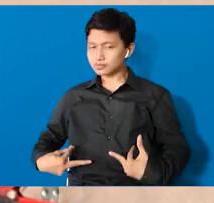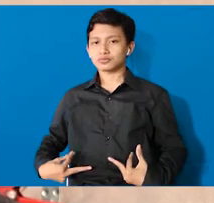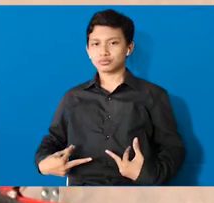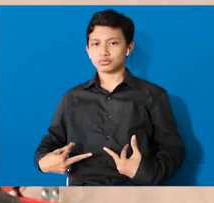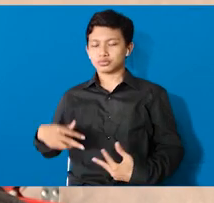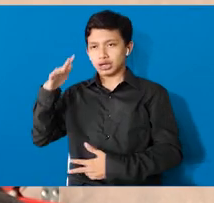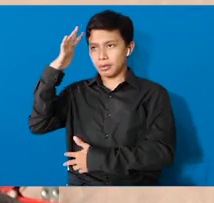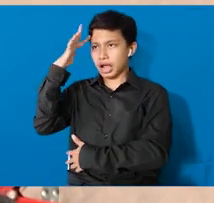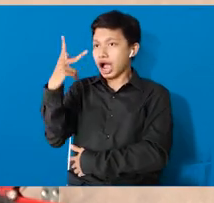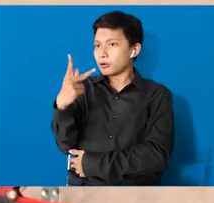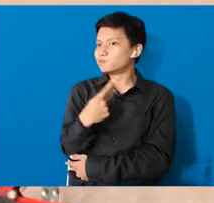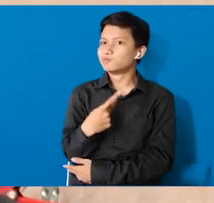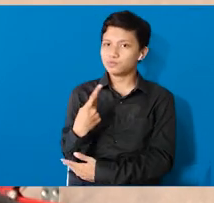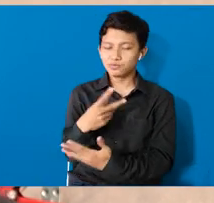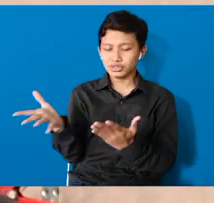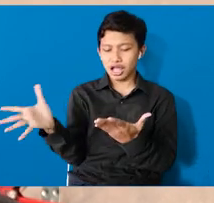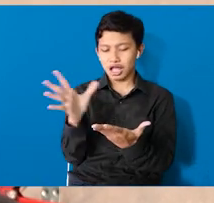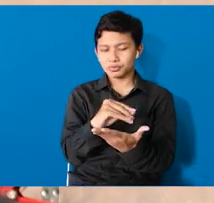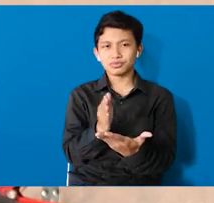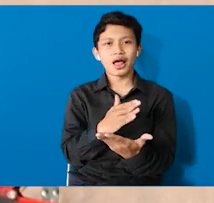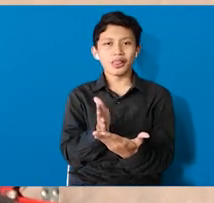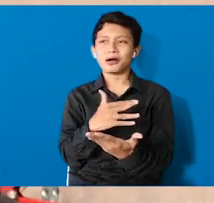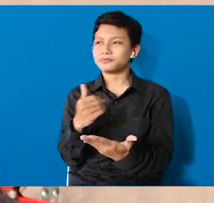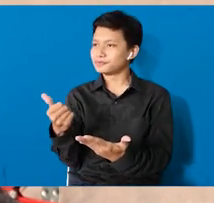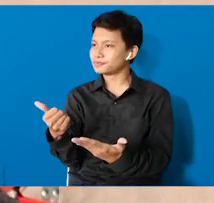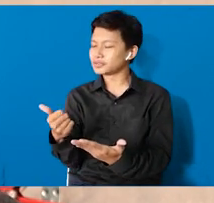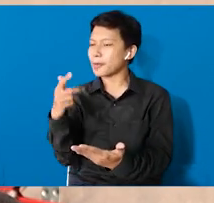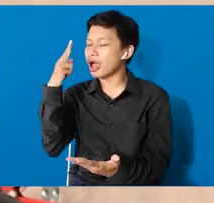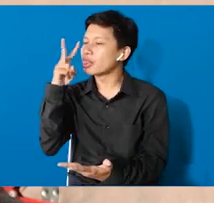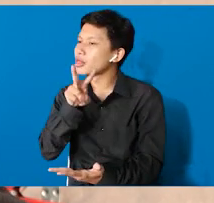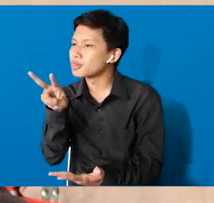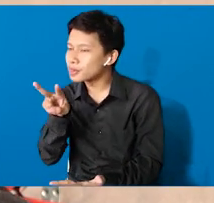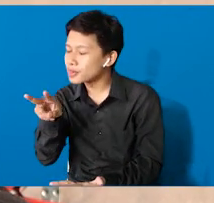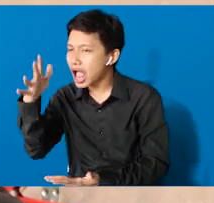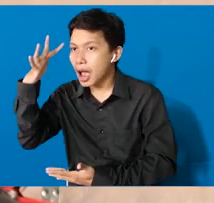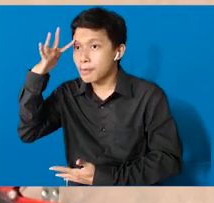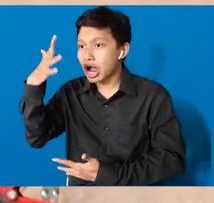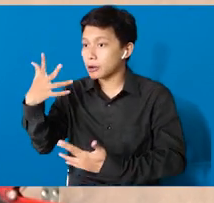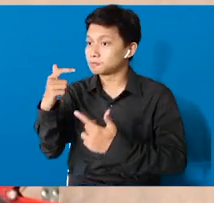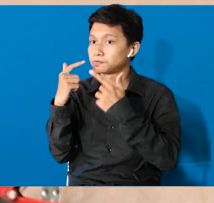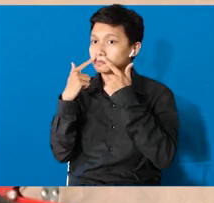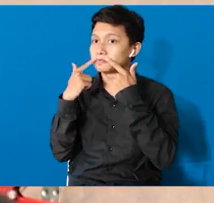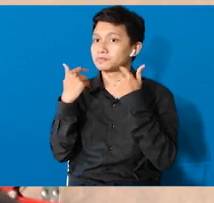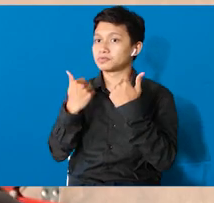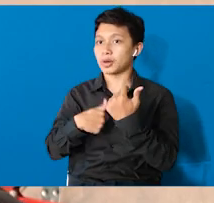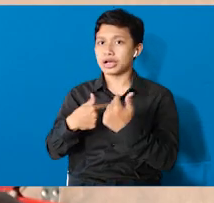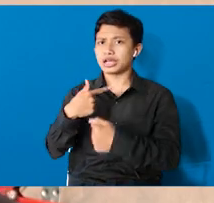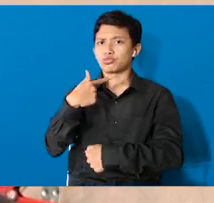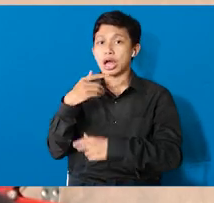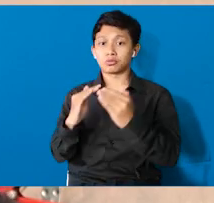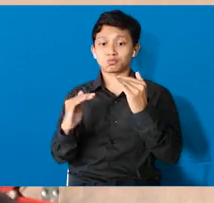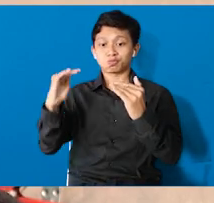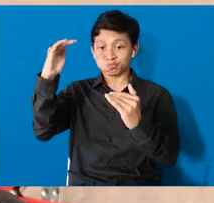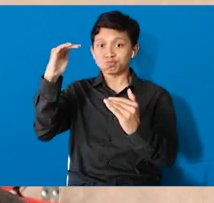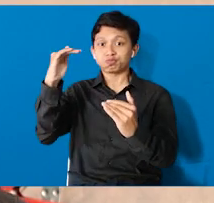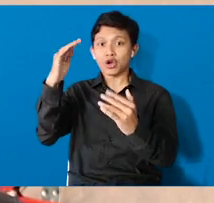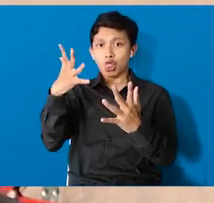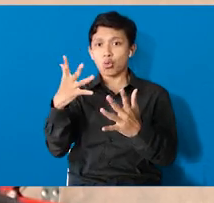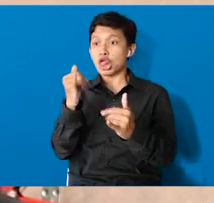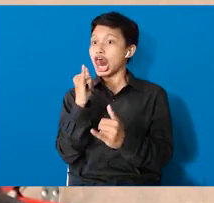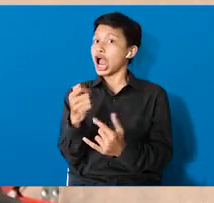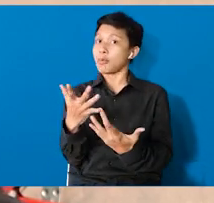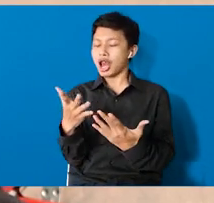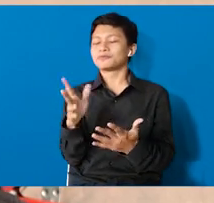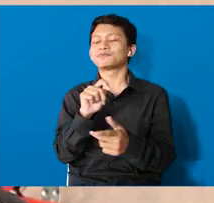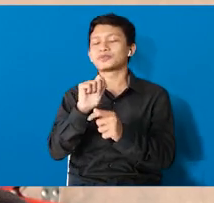nanti. Apa yang sudah dilakukan oleh teman-teman, kita lihat. Jika memang tensinya tinggi, bisa kita ulang untuk